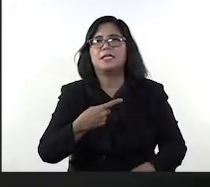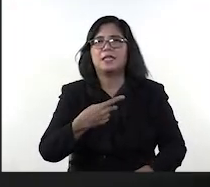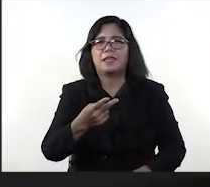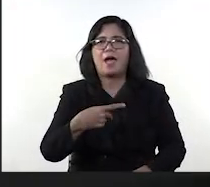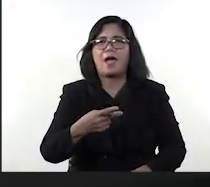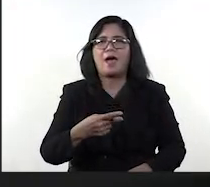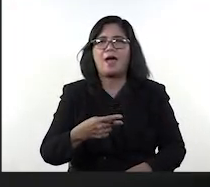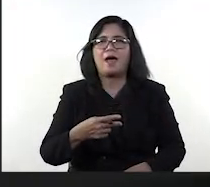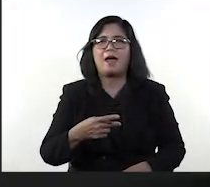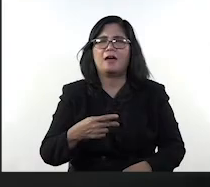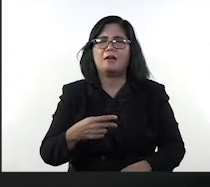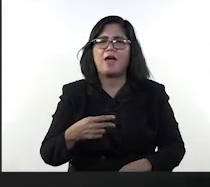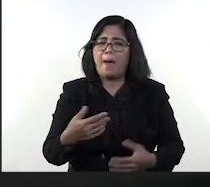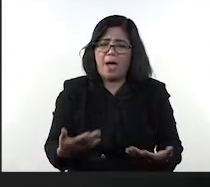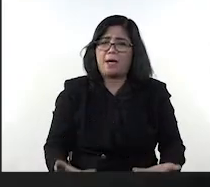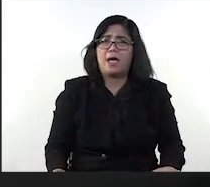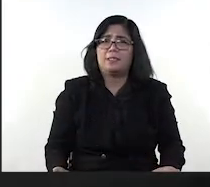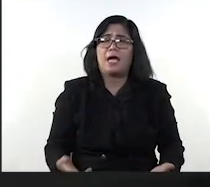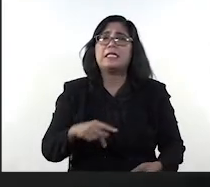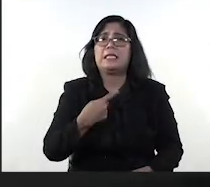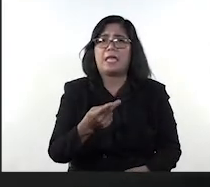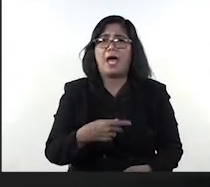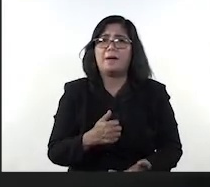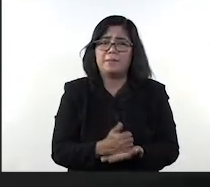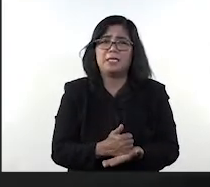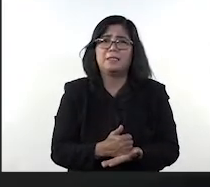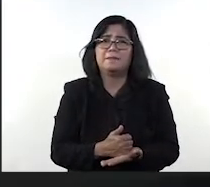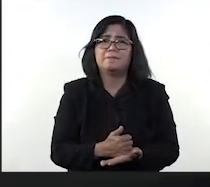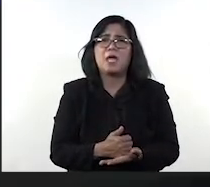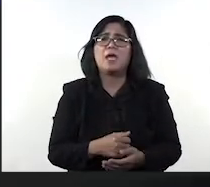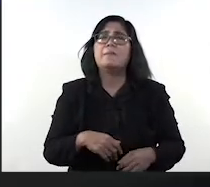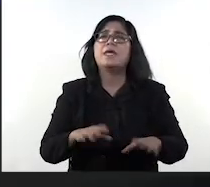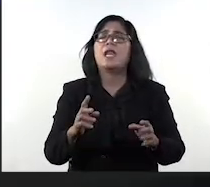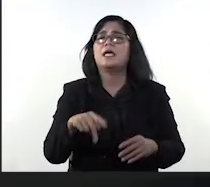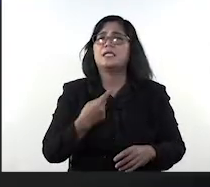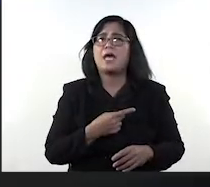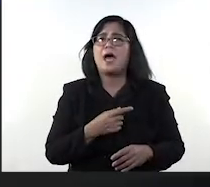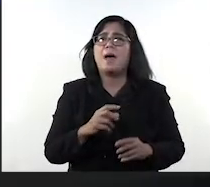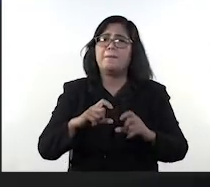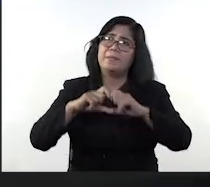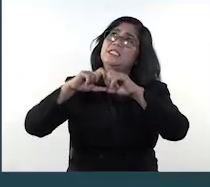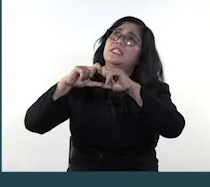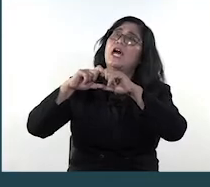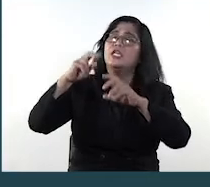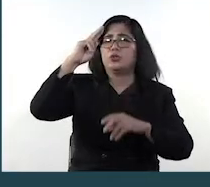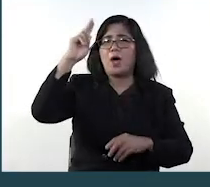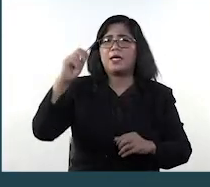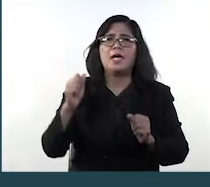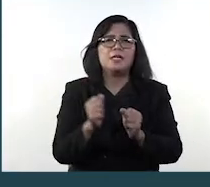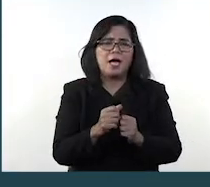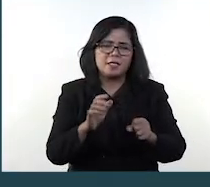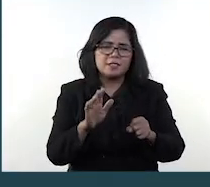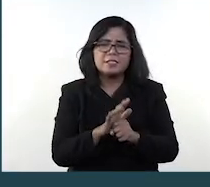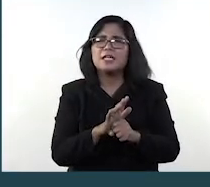I want mencintai kita apa adanya il-2 Biarlah kita mencintai Tuhan Hai juga dengan